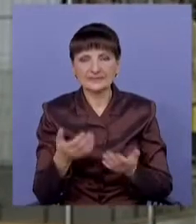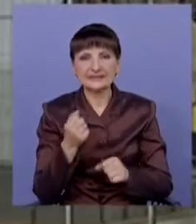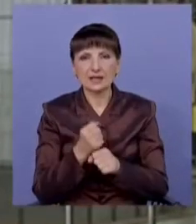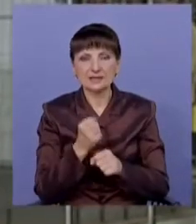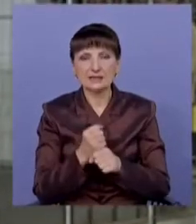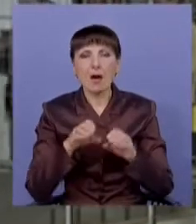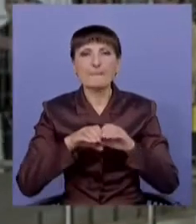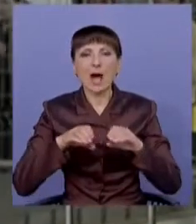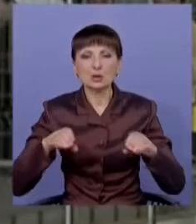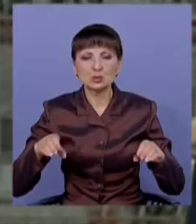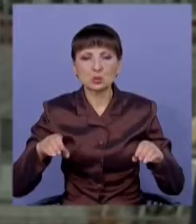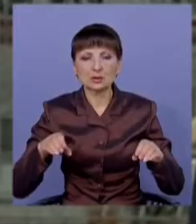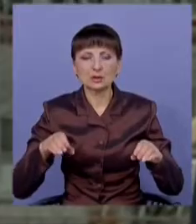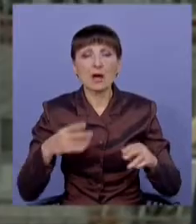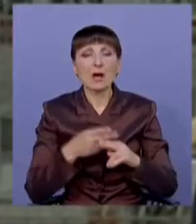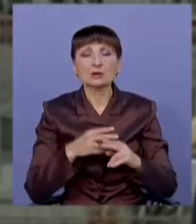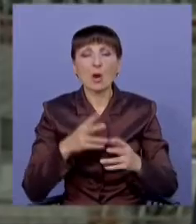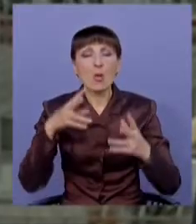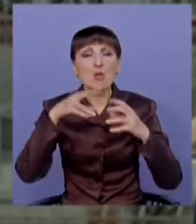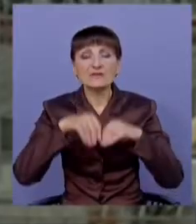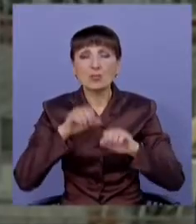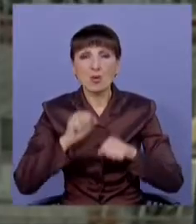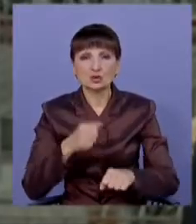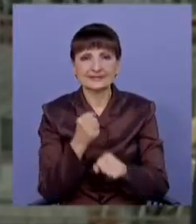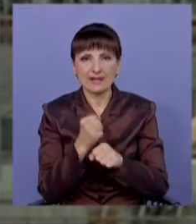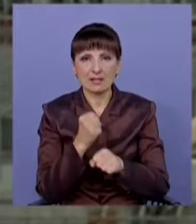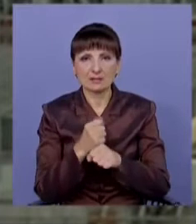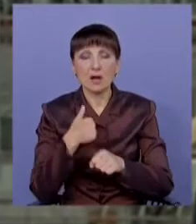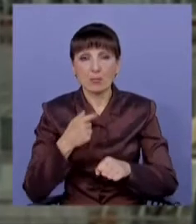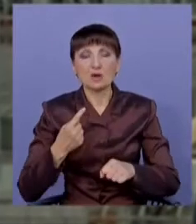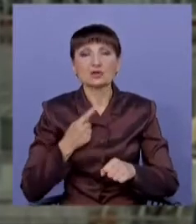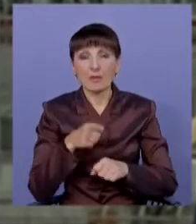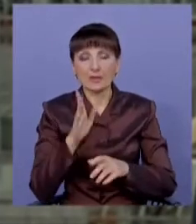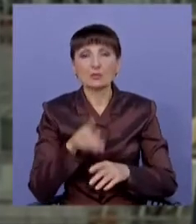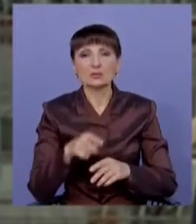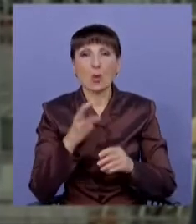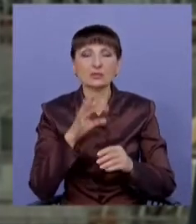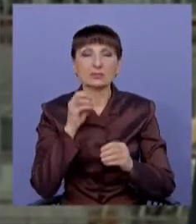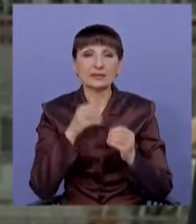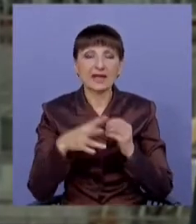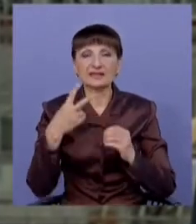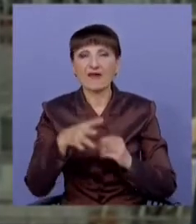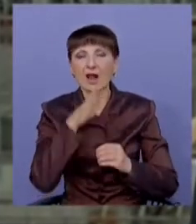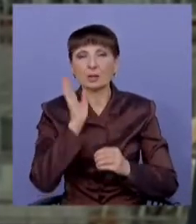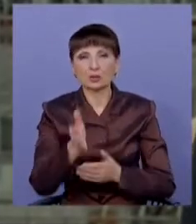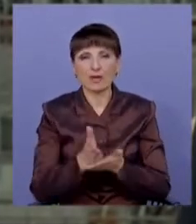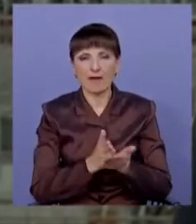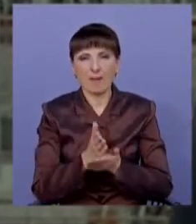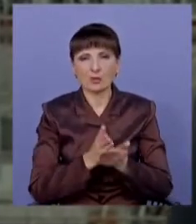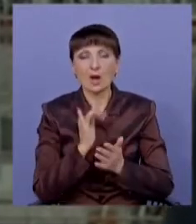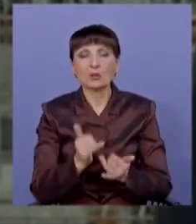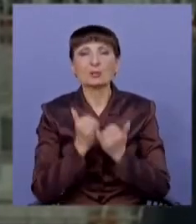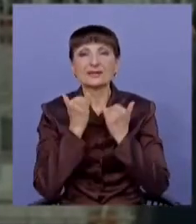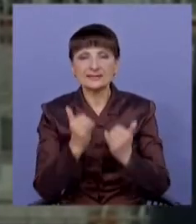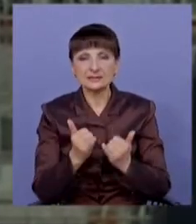делать бордюры. То есть это универсальная машина, которая, мы ожидаем, что она здесь от 15-20 лет будет работать и будет